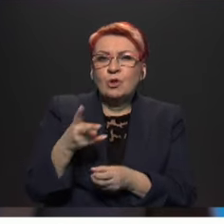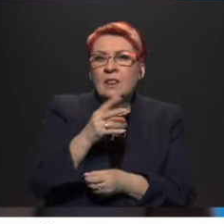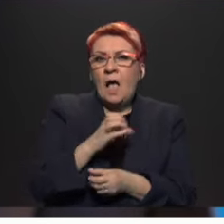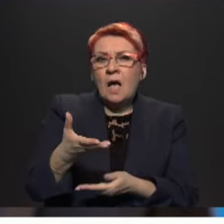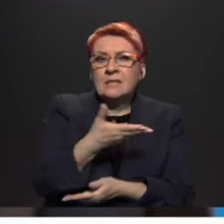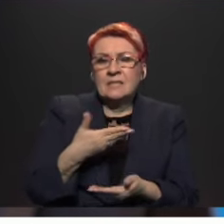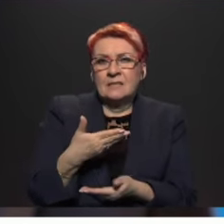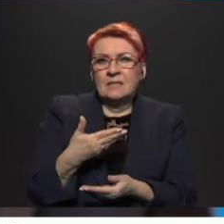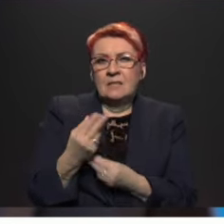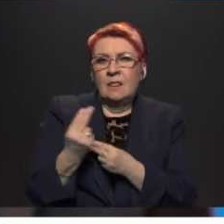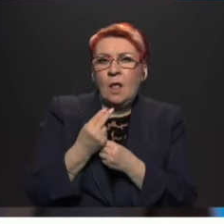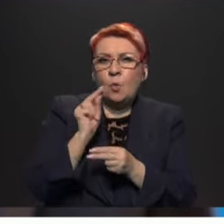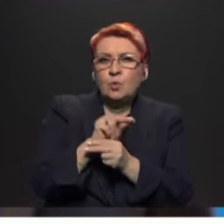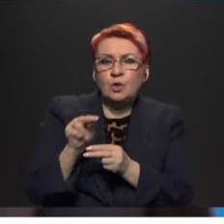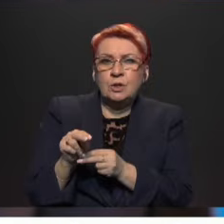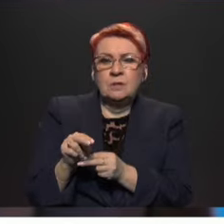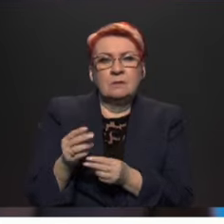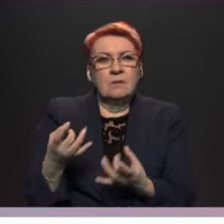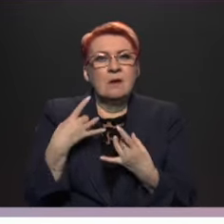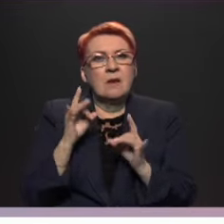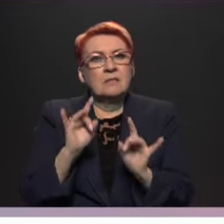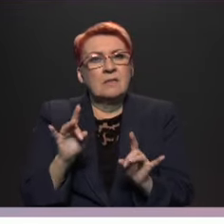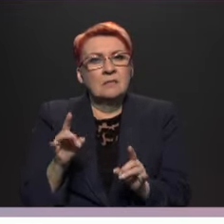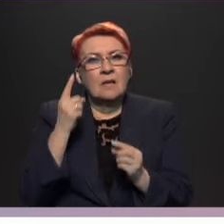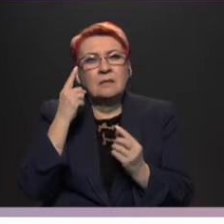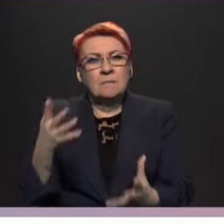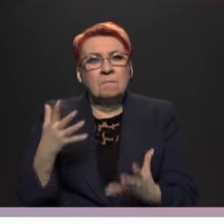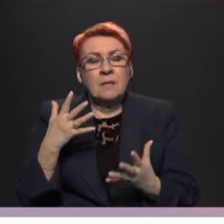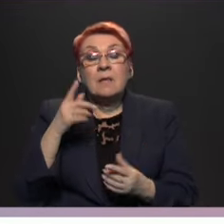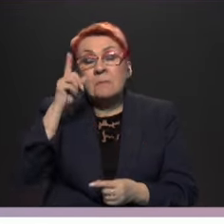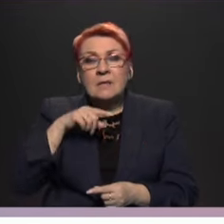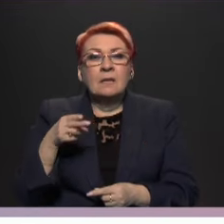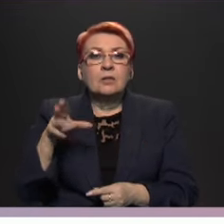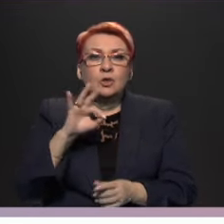что рассказать? Да, мы знаем, что Христос